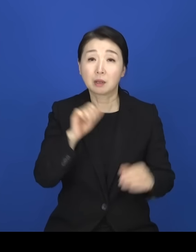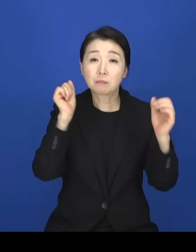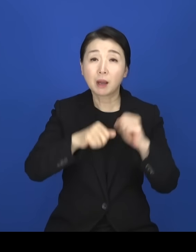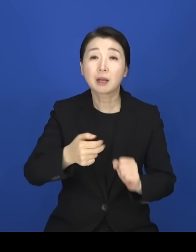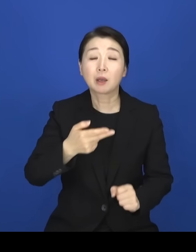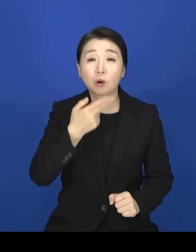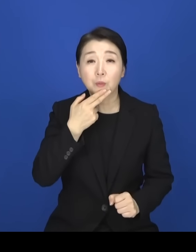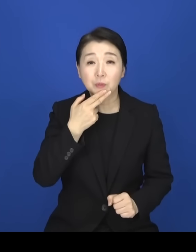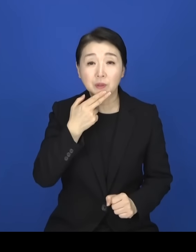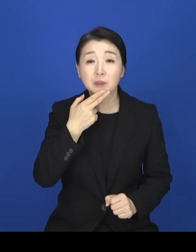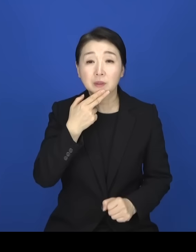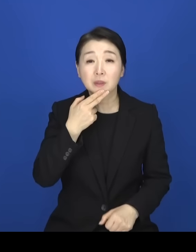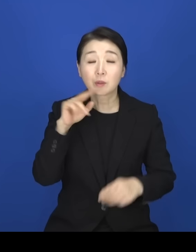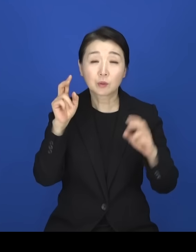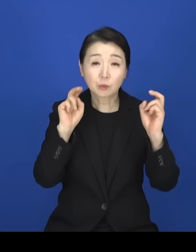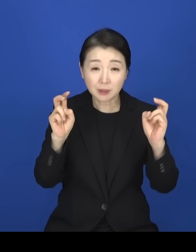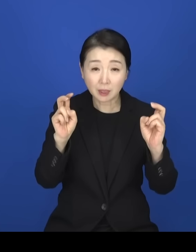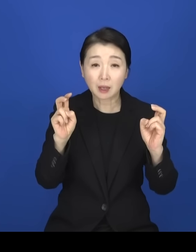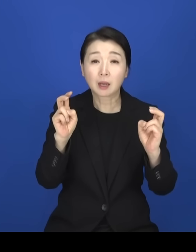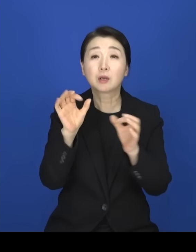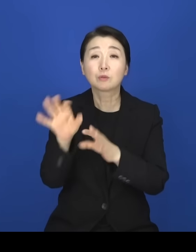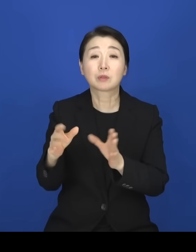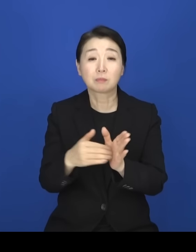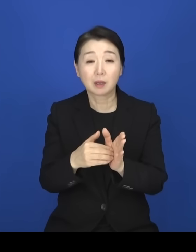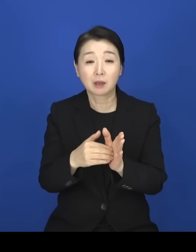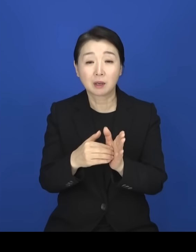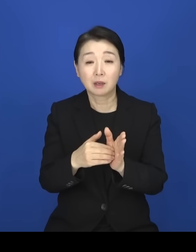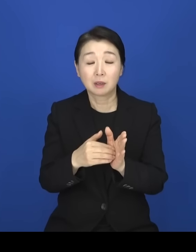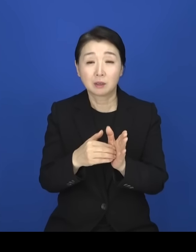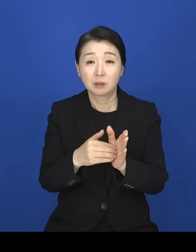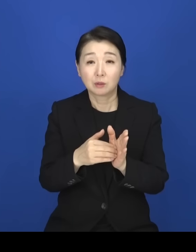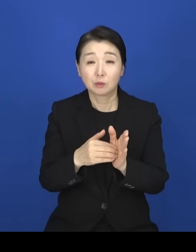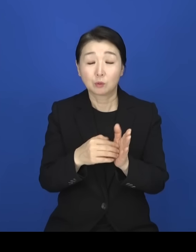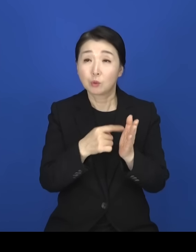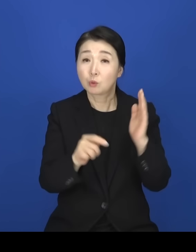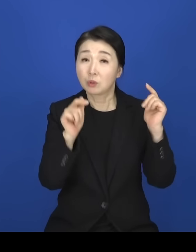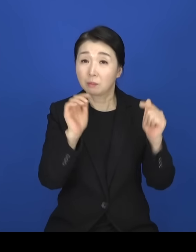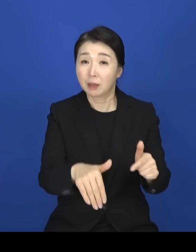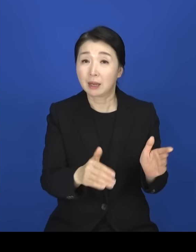것 같은 S. 넣고 많이 내려앉았죠.